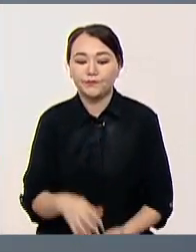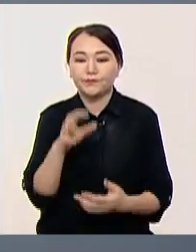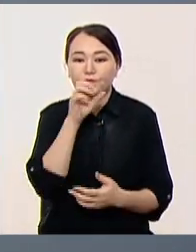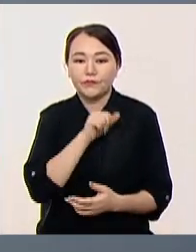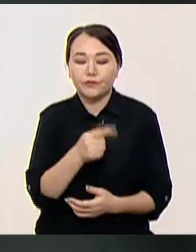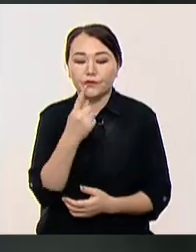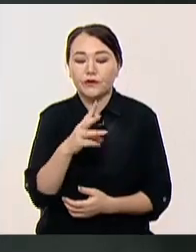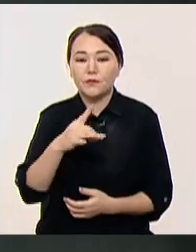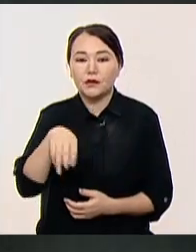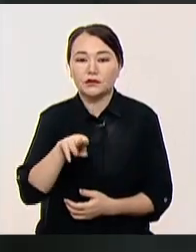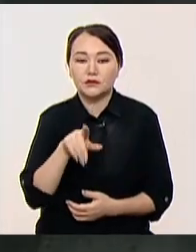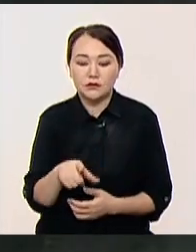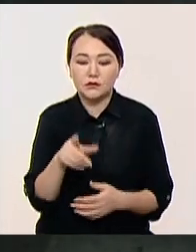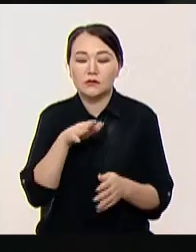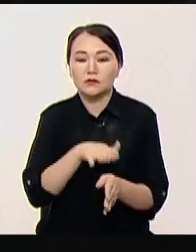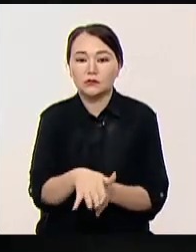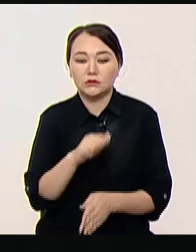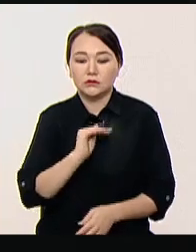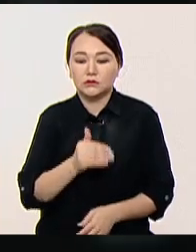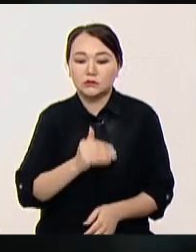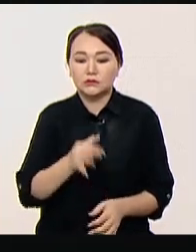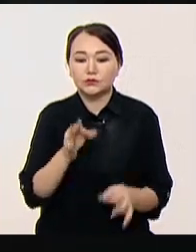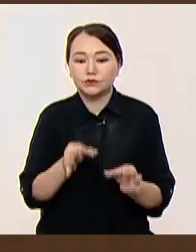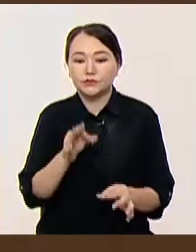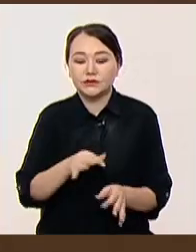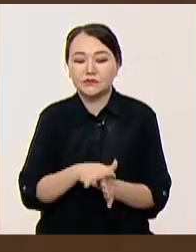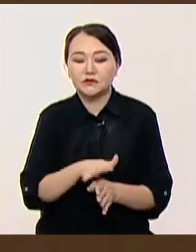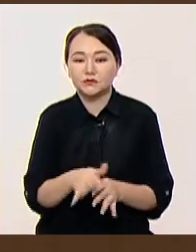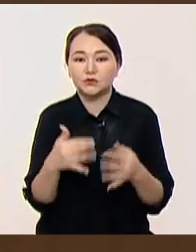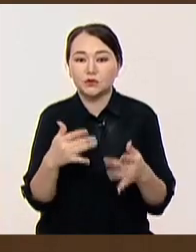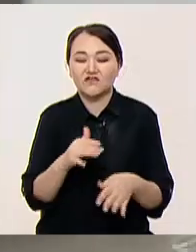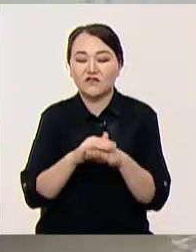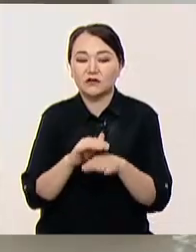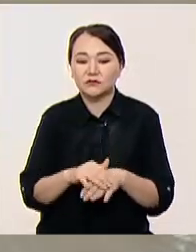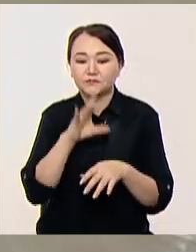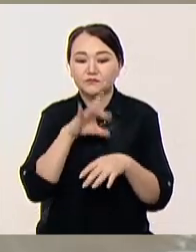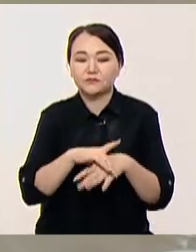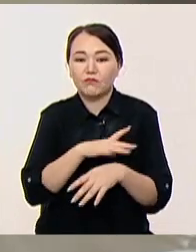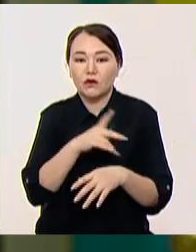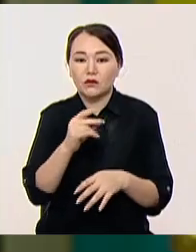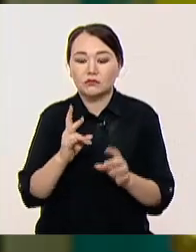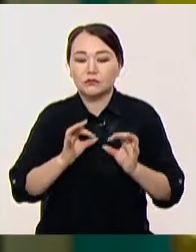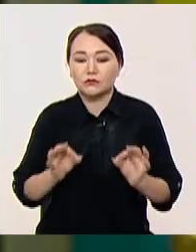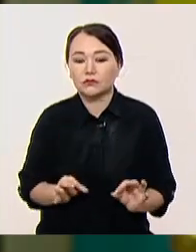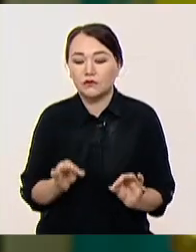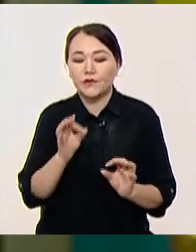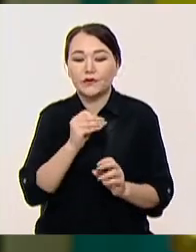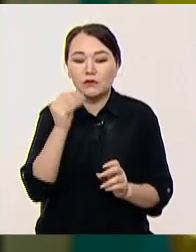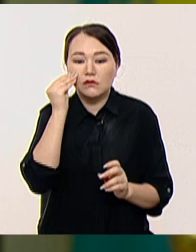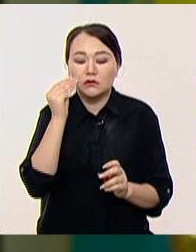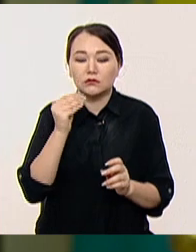Хищение на 1 миллиард тенге совершили частные судебные исполнители. Сколько фактов выявили в Генеральной прокуратуре? Намеренно